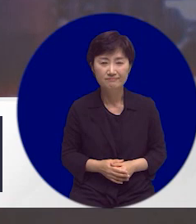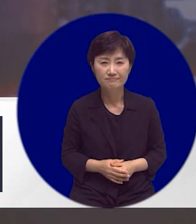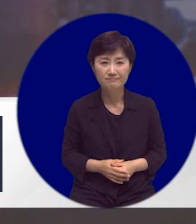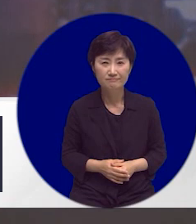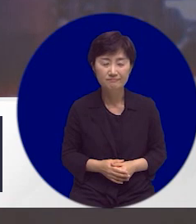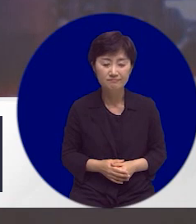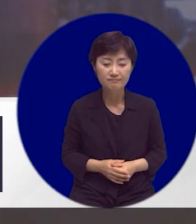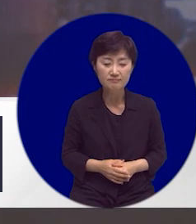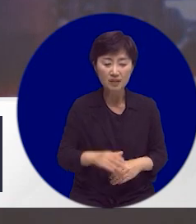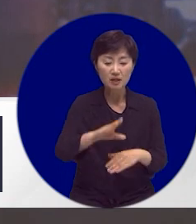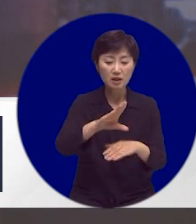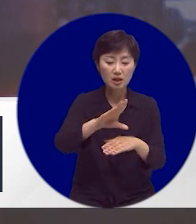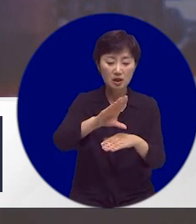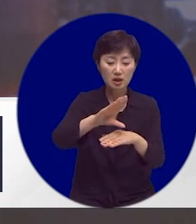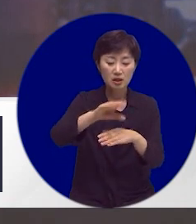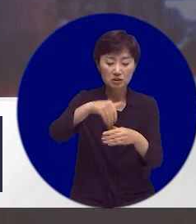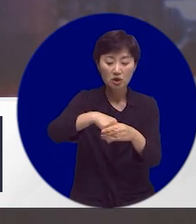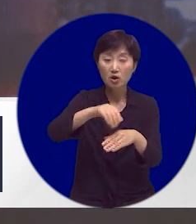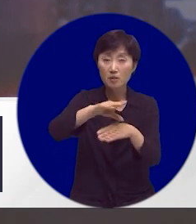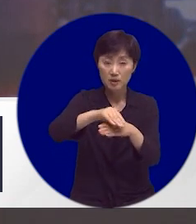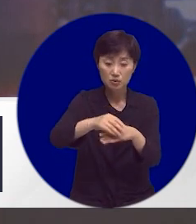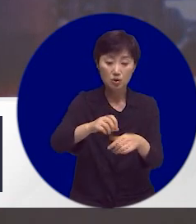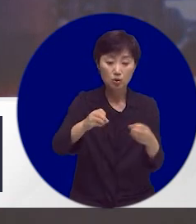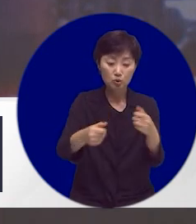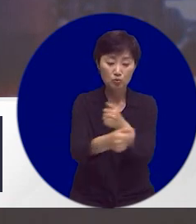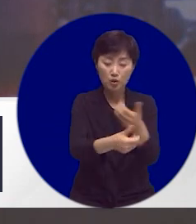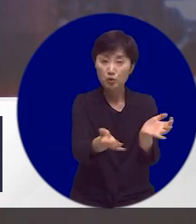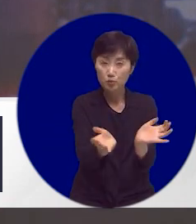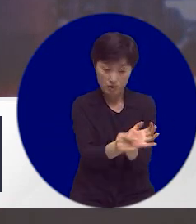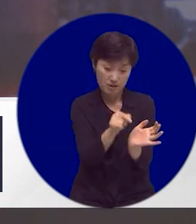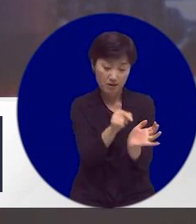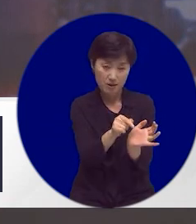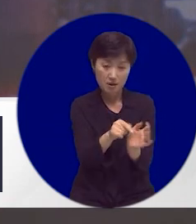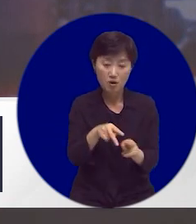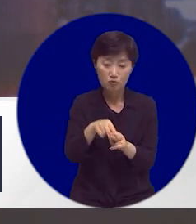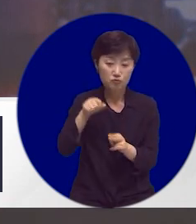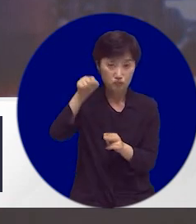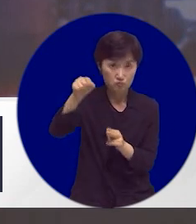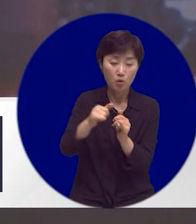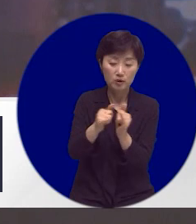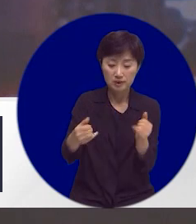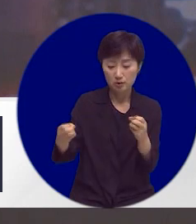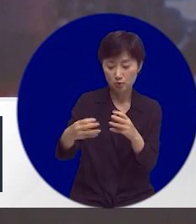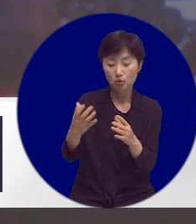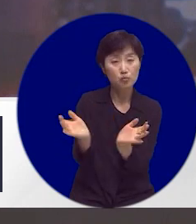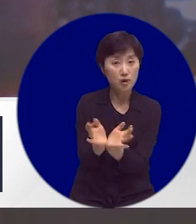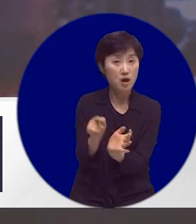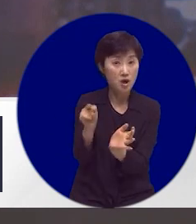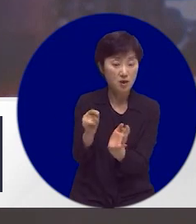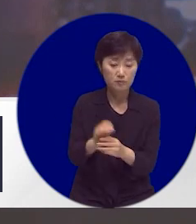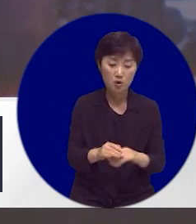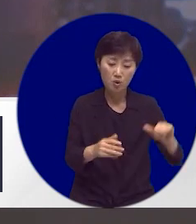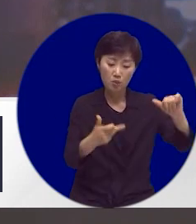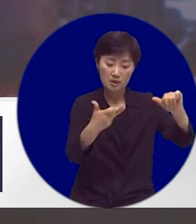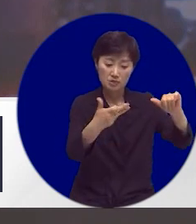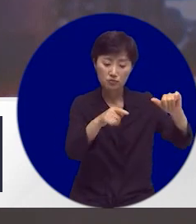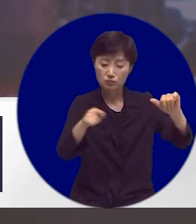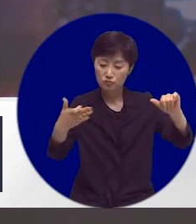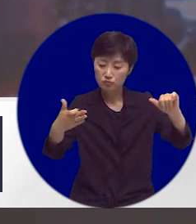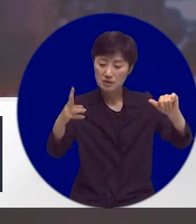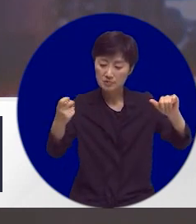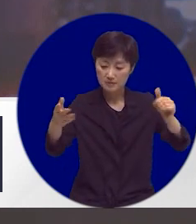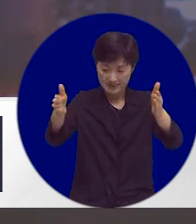각급 선거방송토론위원회가 주관하는 제8회 전국 동시지방선거 후보자 토론회는 선거운동기간인 5월